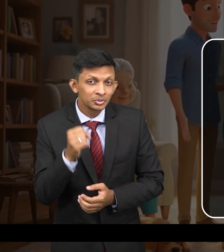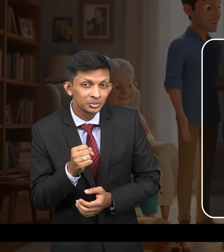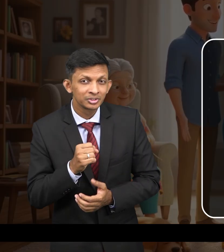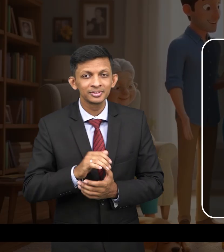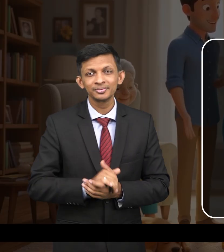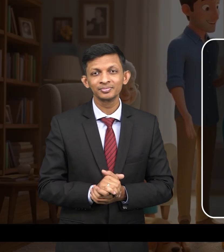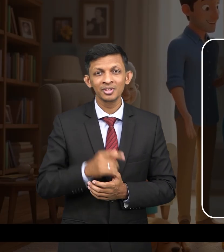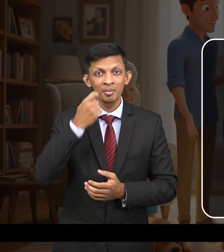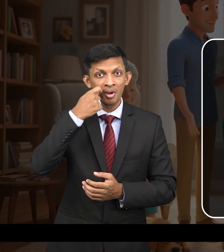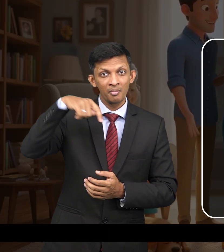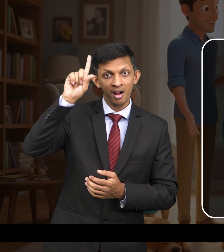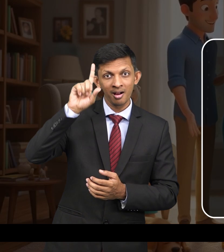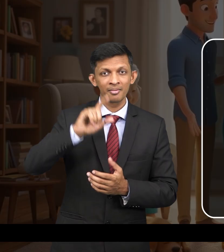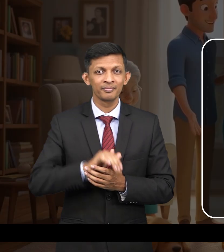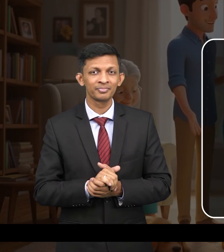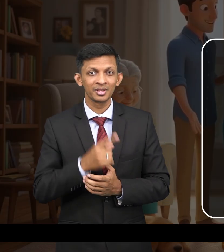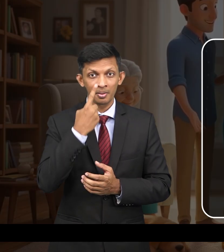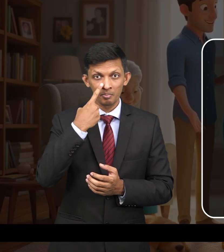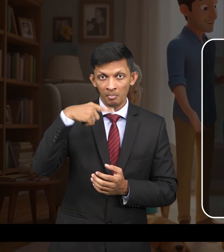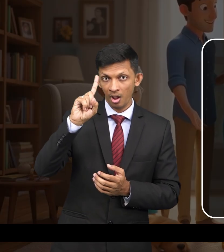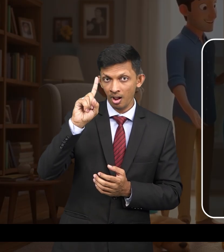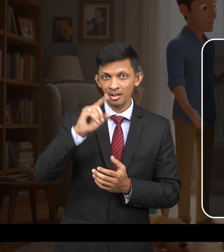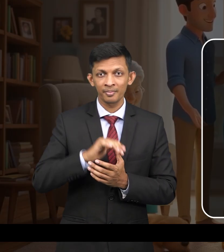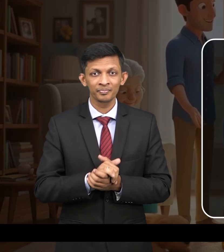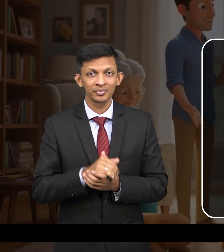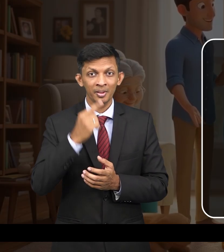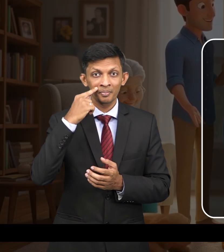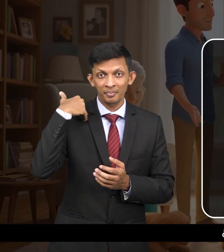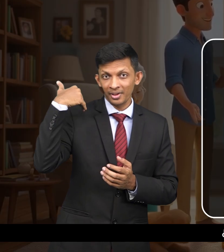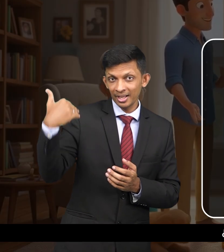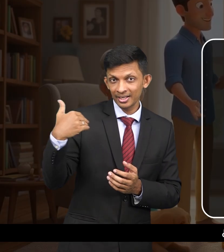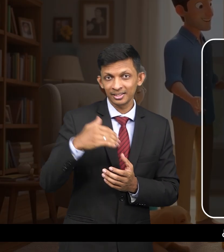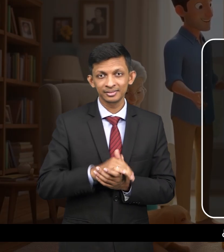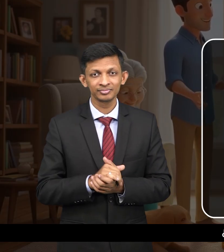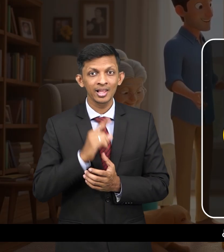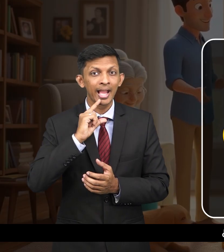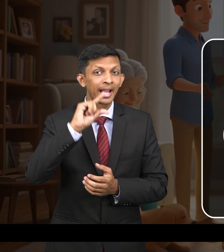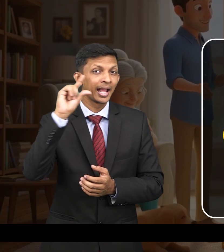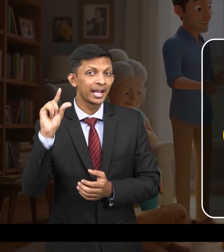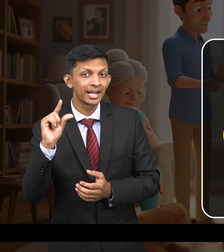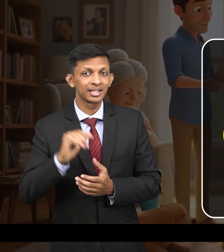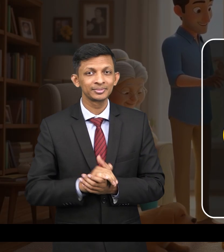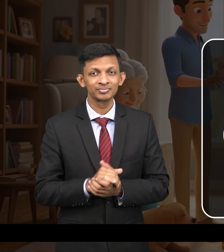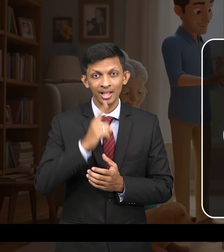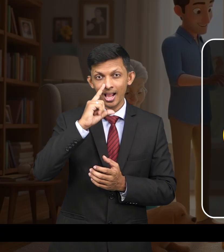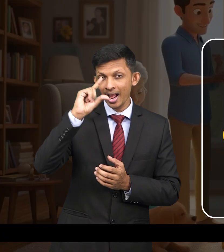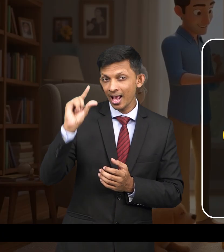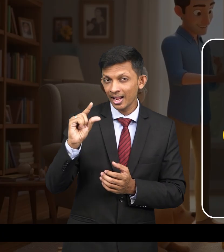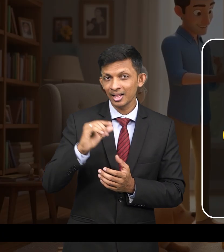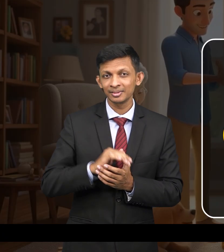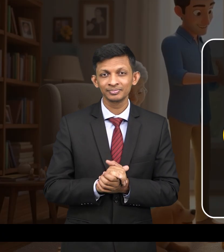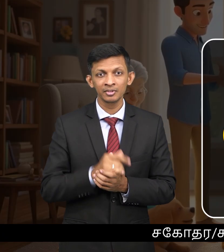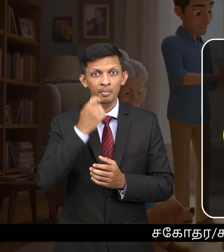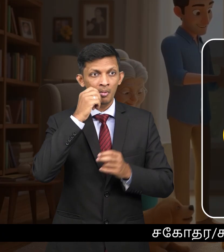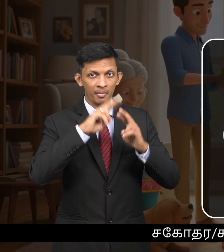பாட்டி, தந்தை, தாய், சகோதரன், மாமா,